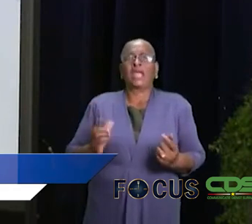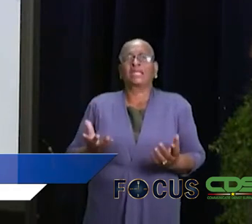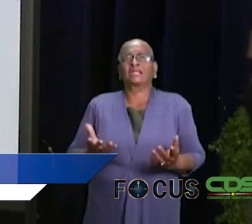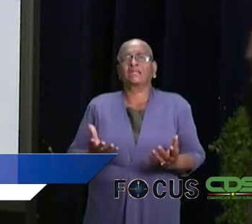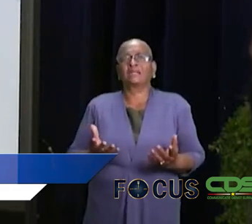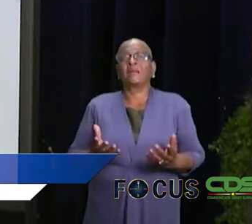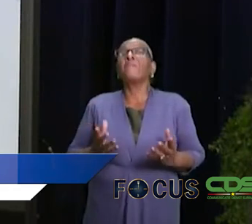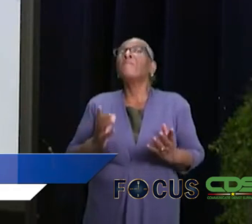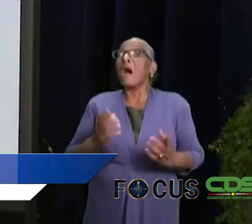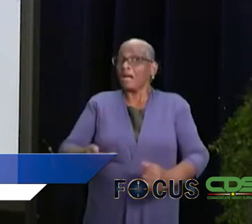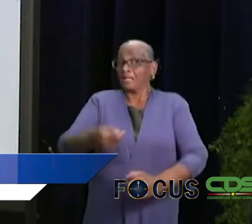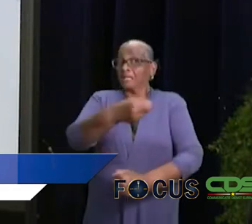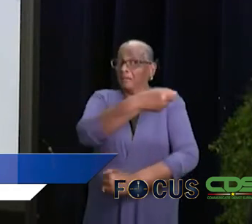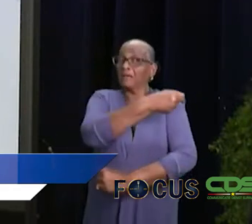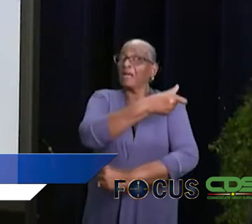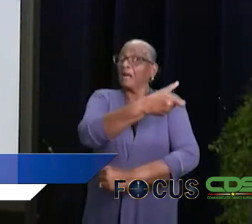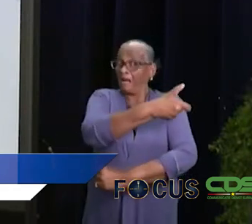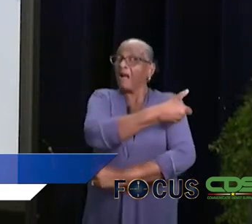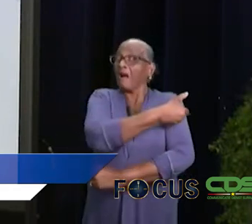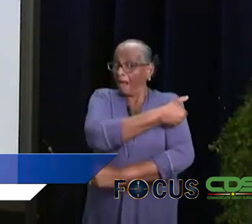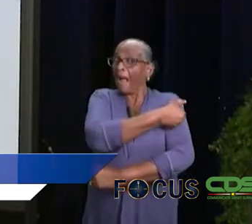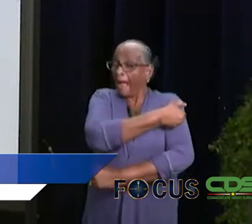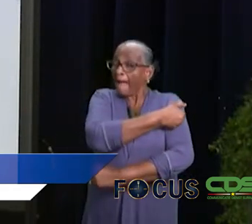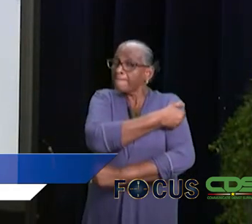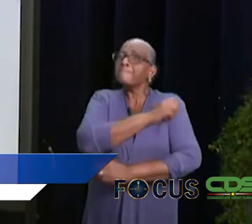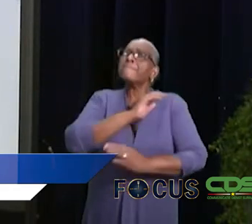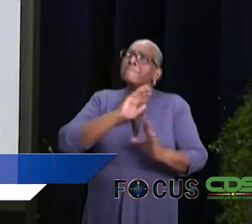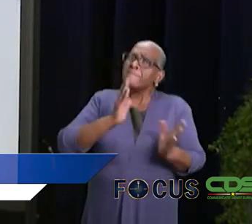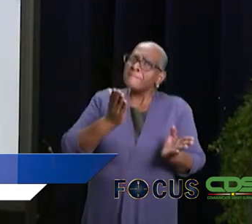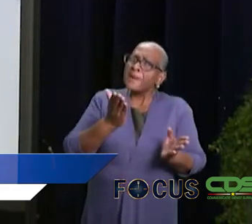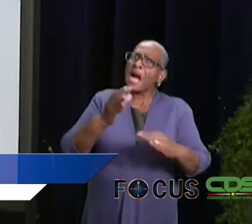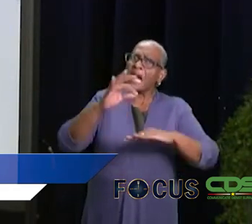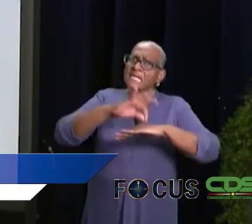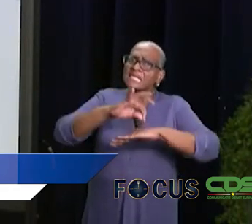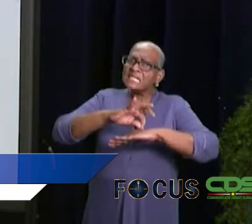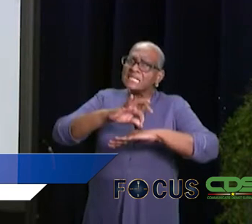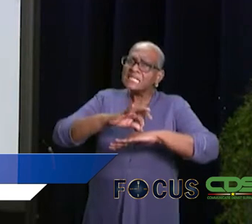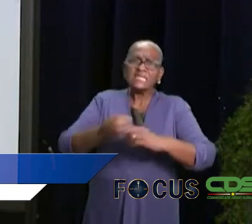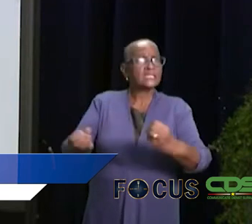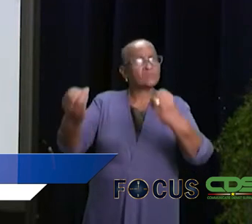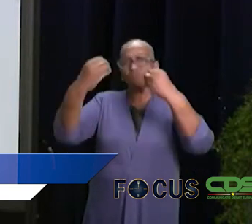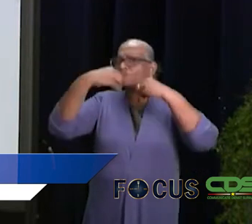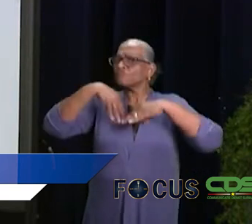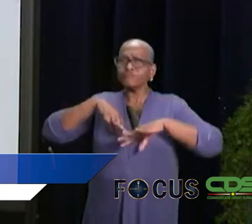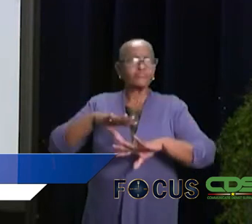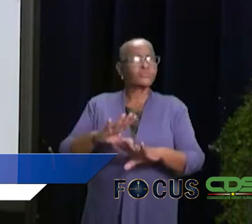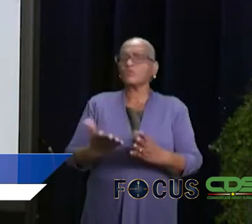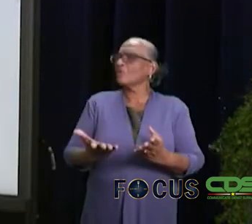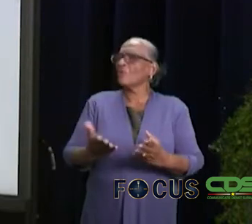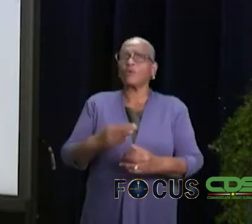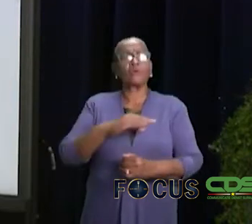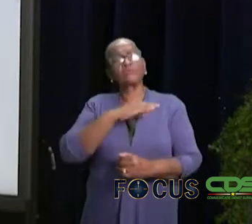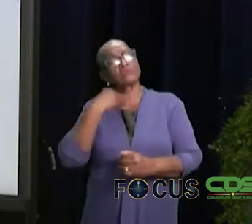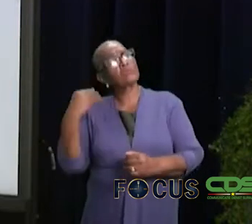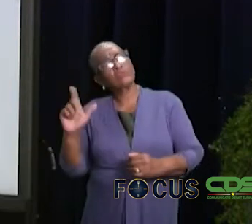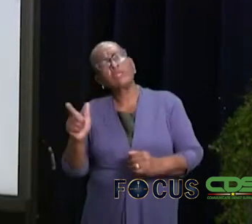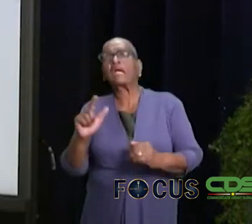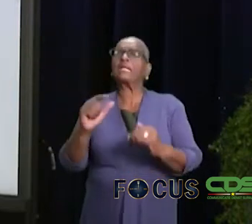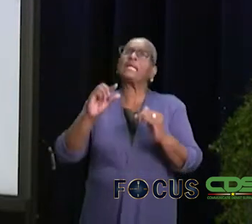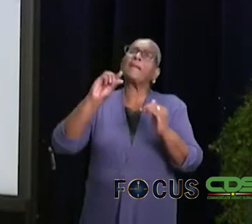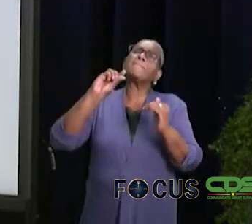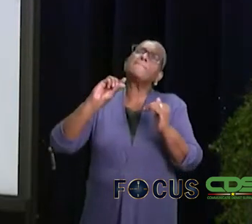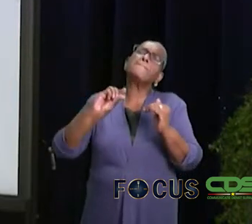je besmet kan raken. Wat wel zo is, dat de kans dat je komt te overlijden of ernstig ziek wordt, wordt